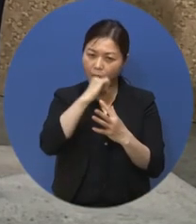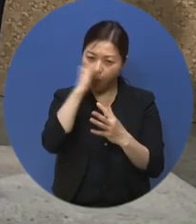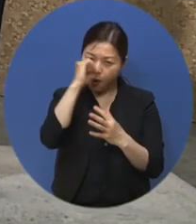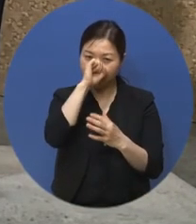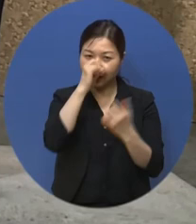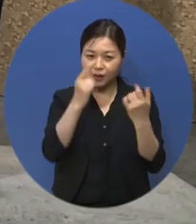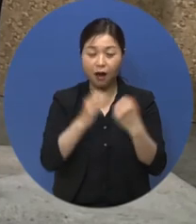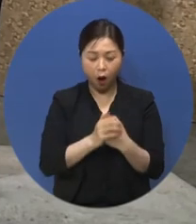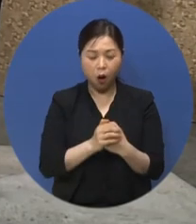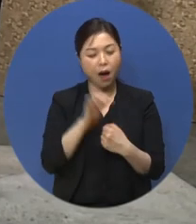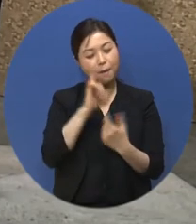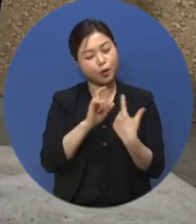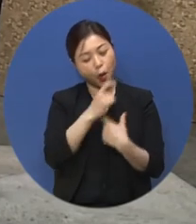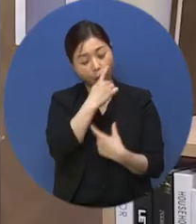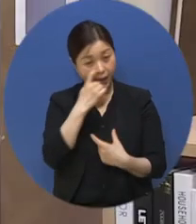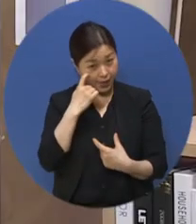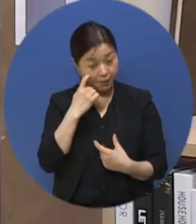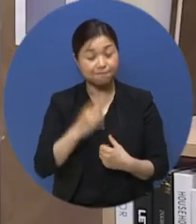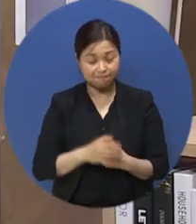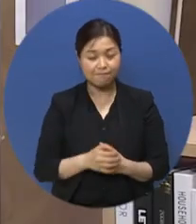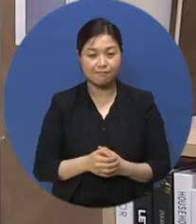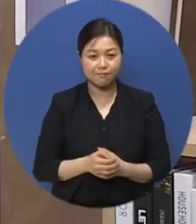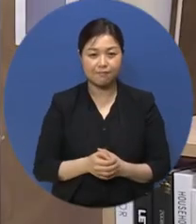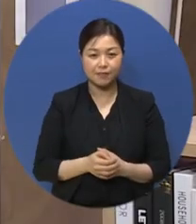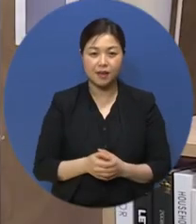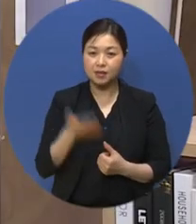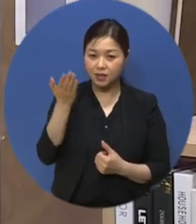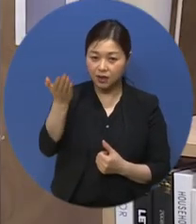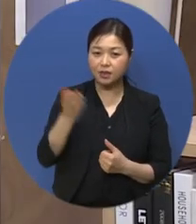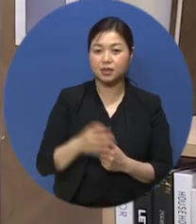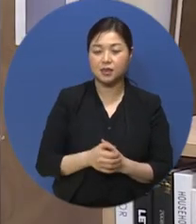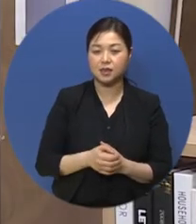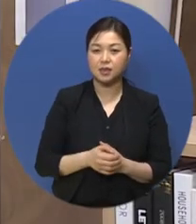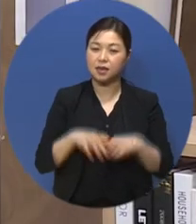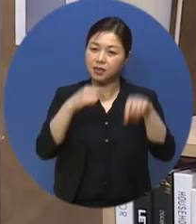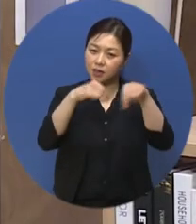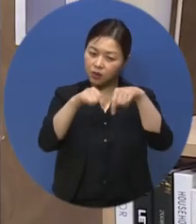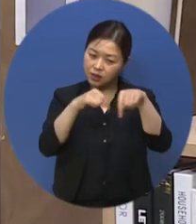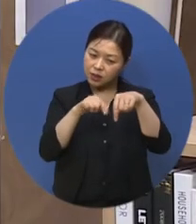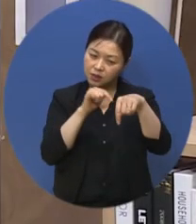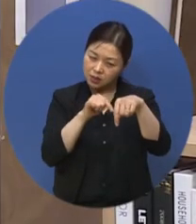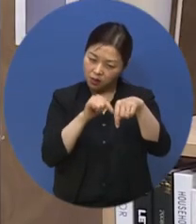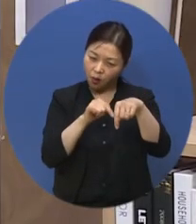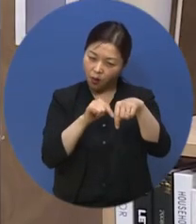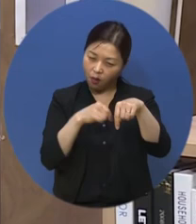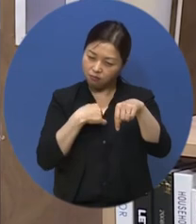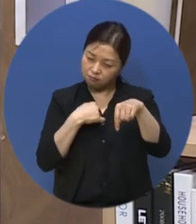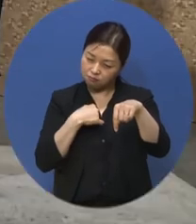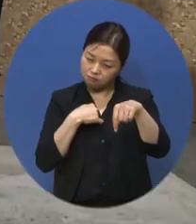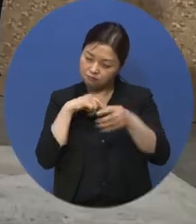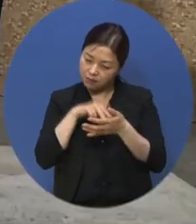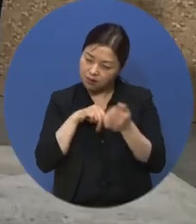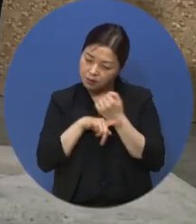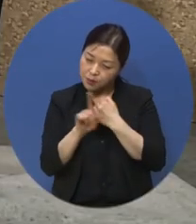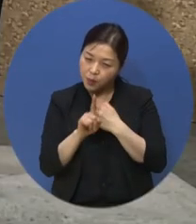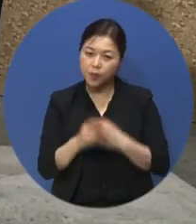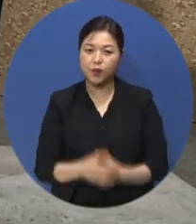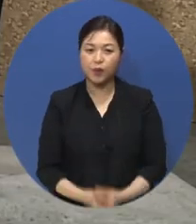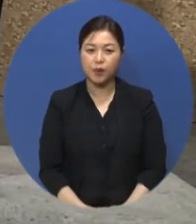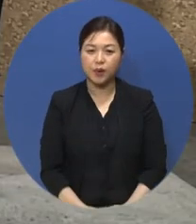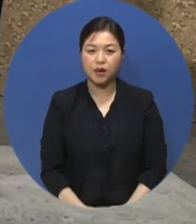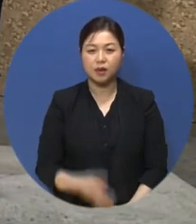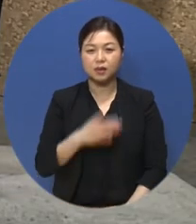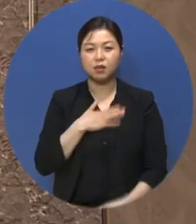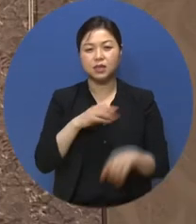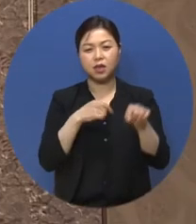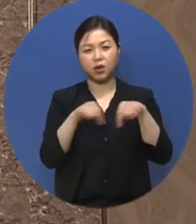확인해 보겠습니다. 네. 네. 그럼 위원장님께는 이 정치가 좀 어떤 의미인가요? 예, 저는